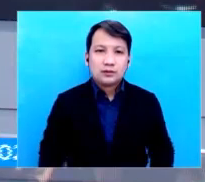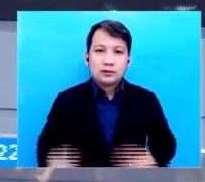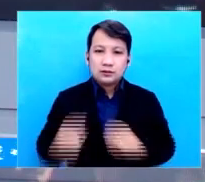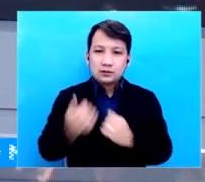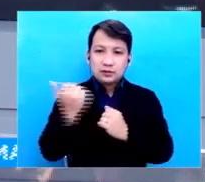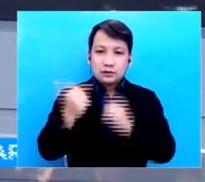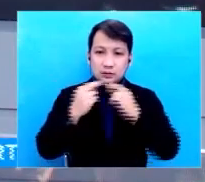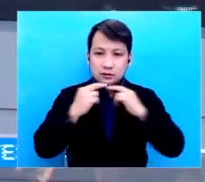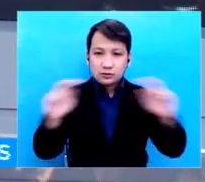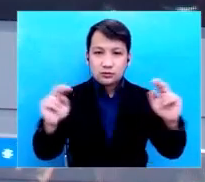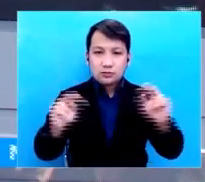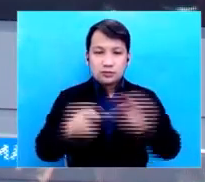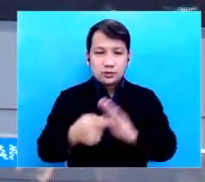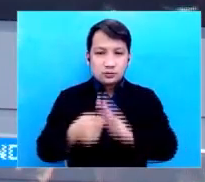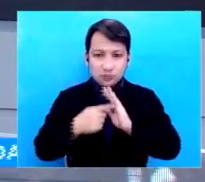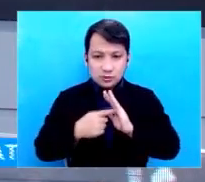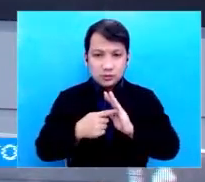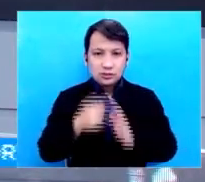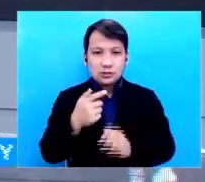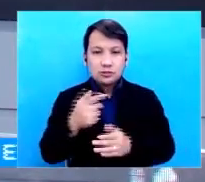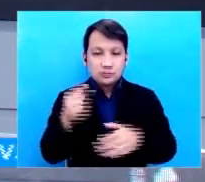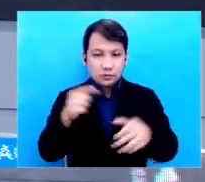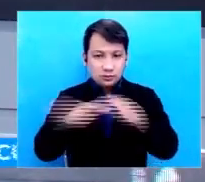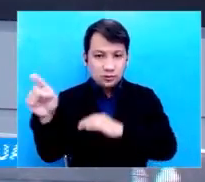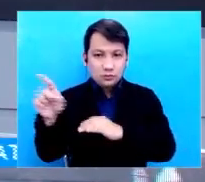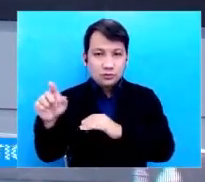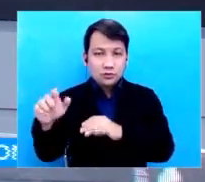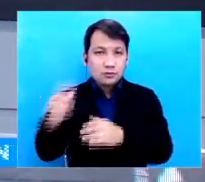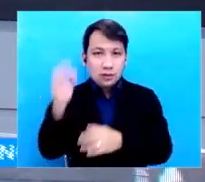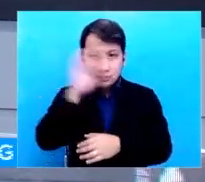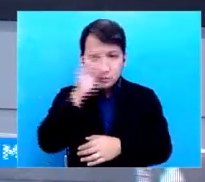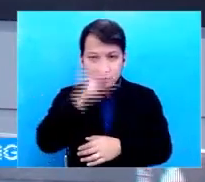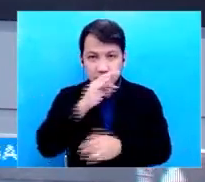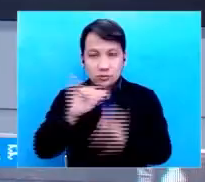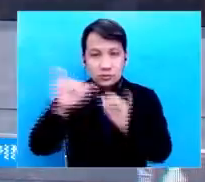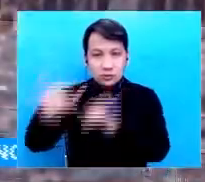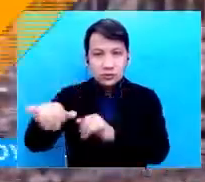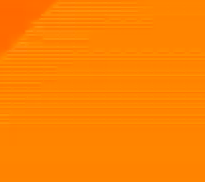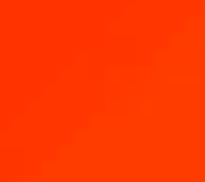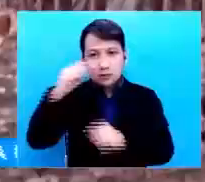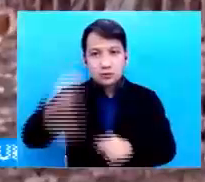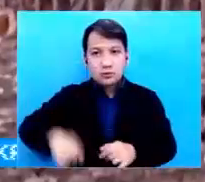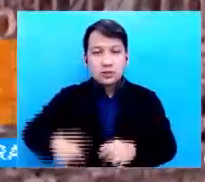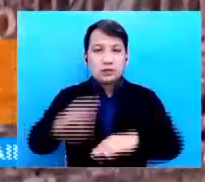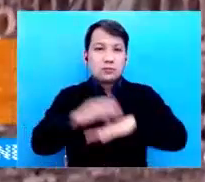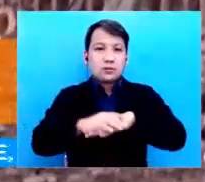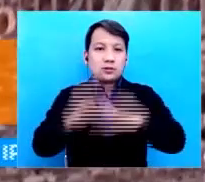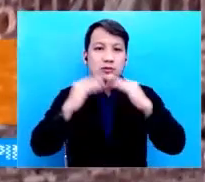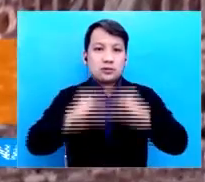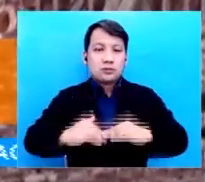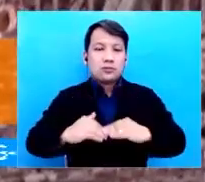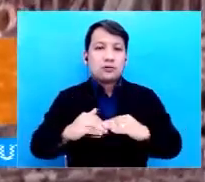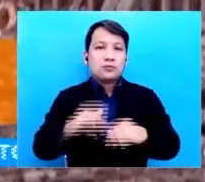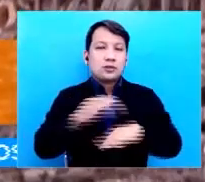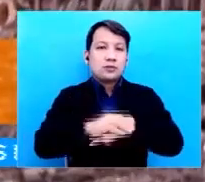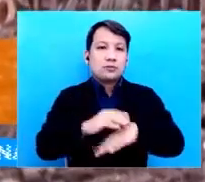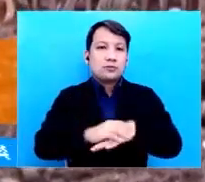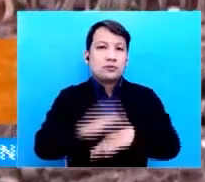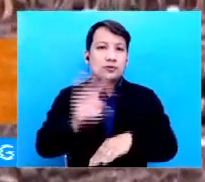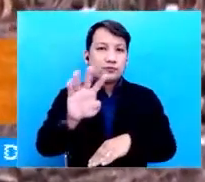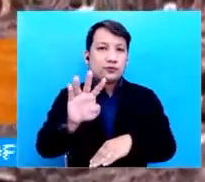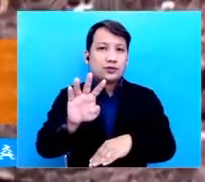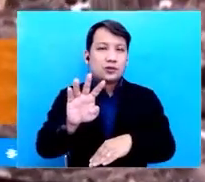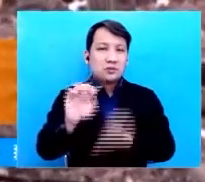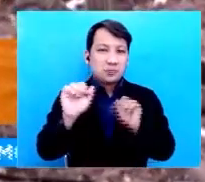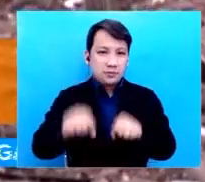iutos na ang mandatory evacuation sa mga Pilipinong nasa Ukraine. Itinaas na kasi ng DFA ang krisis doon sa Alert Level 4